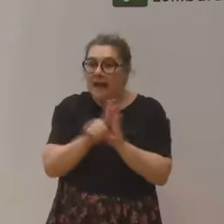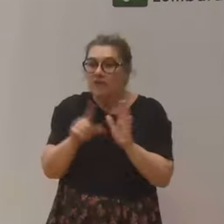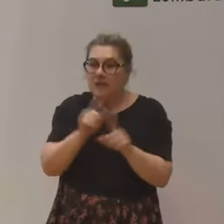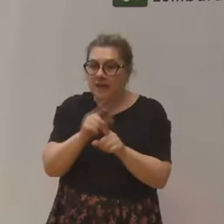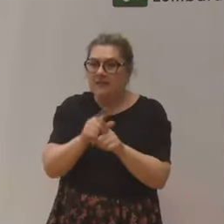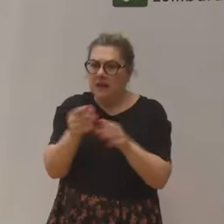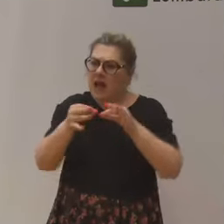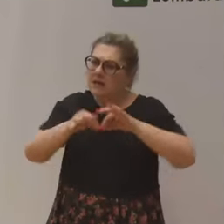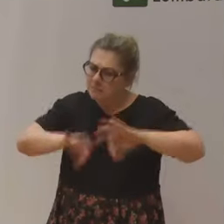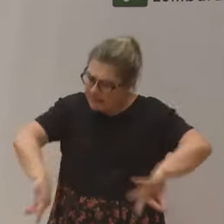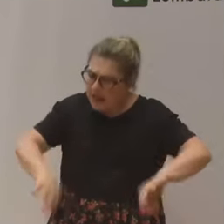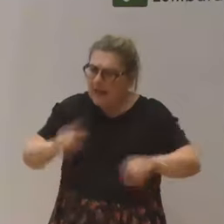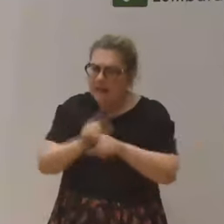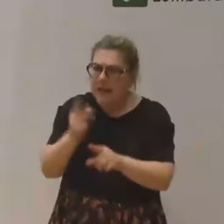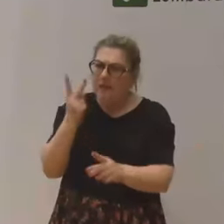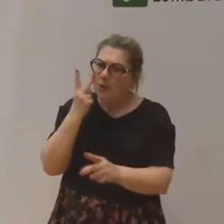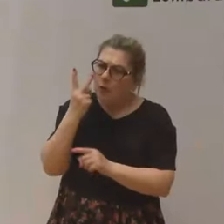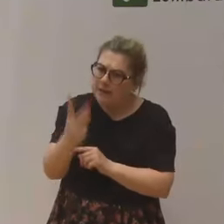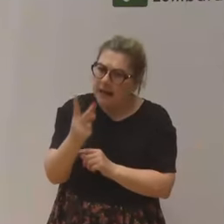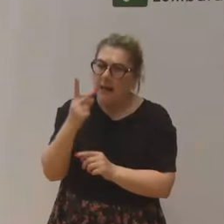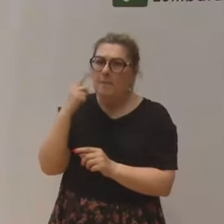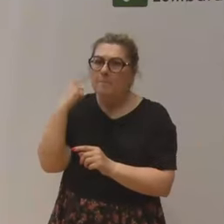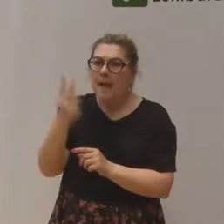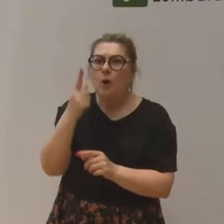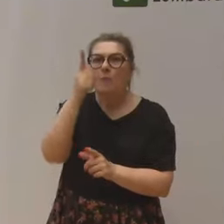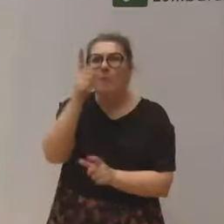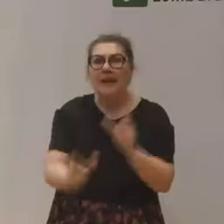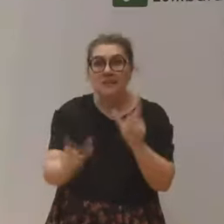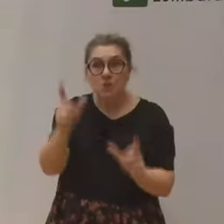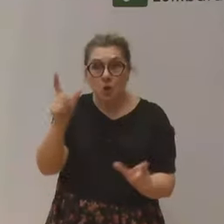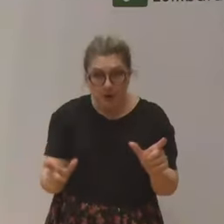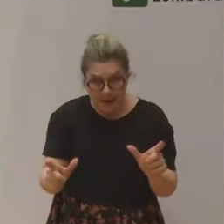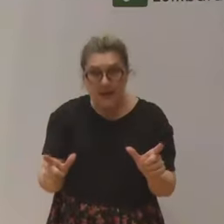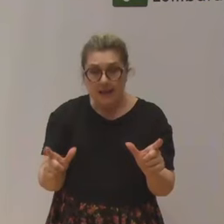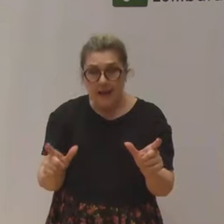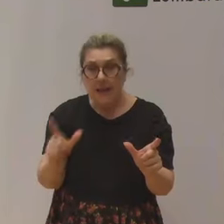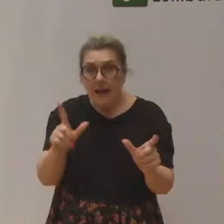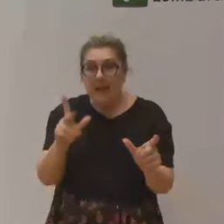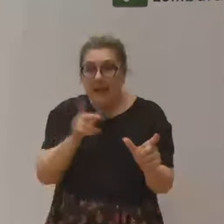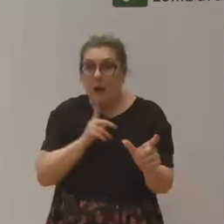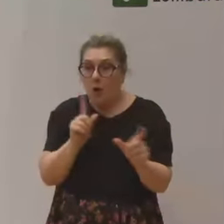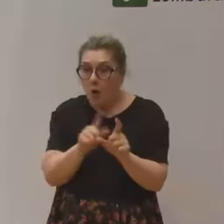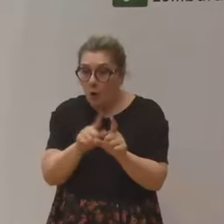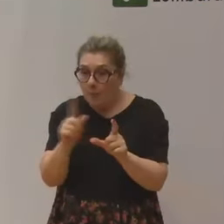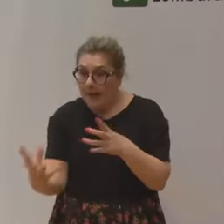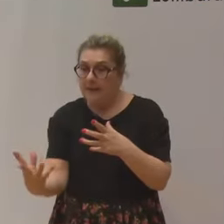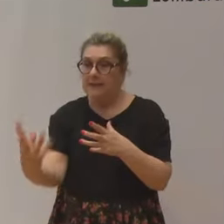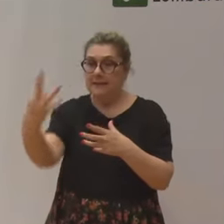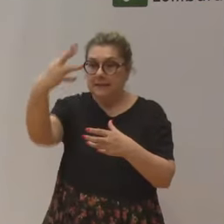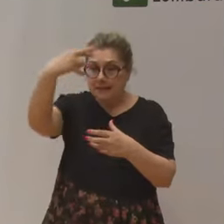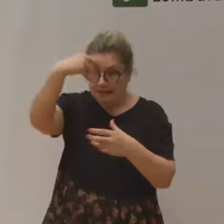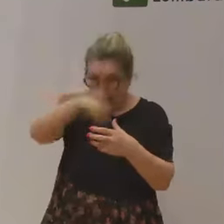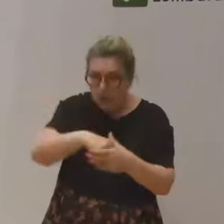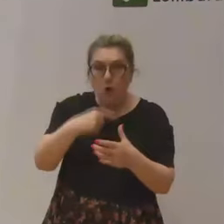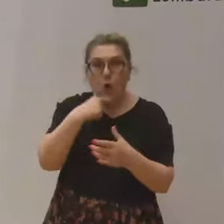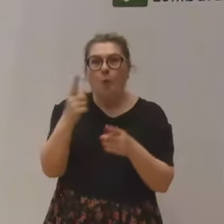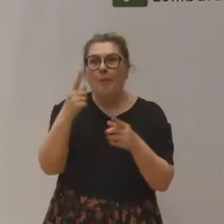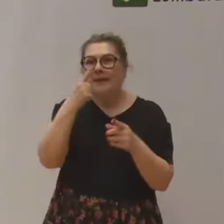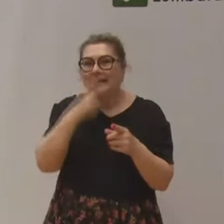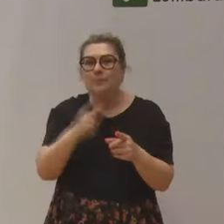applicata, deve riguardare meglio le persone che rientrano in quello che viene